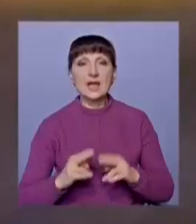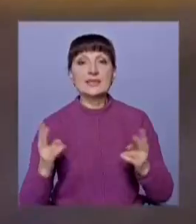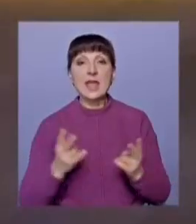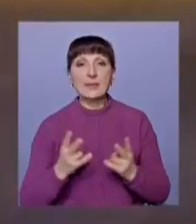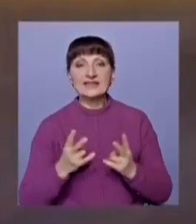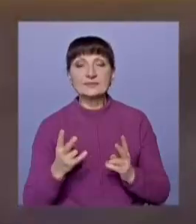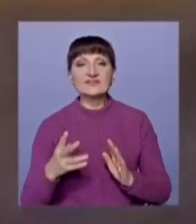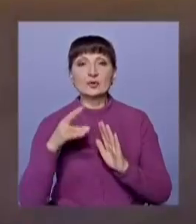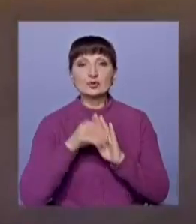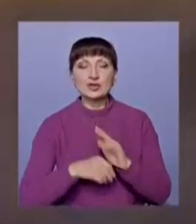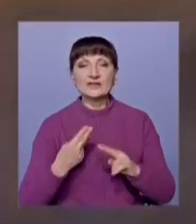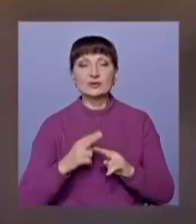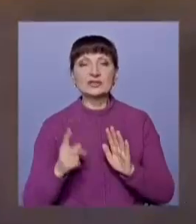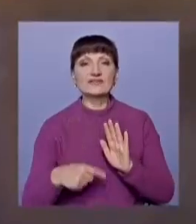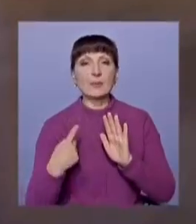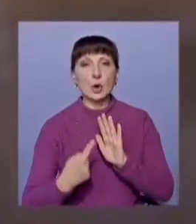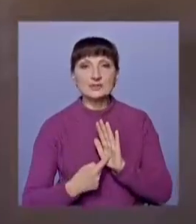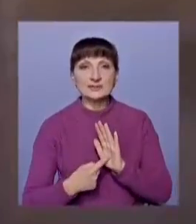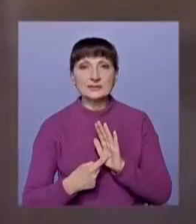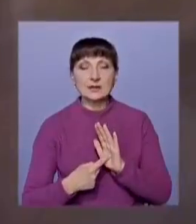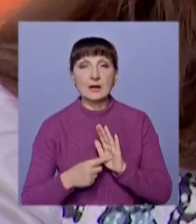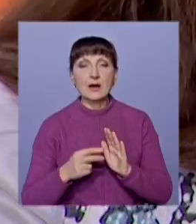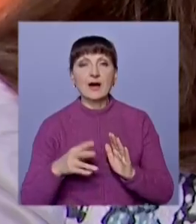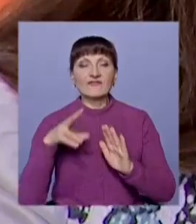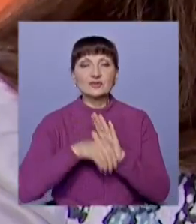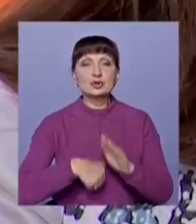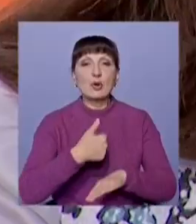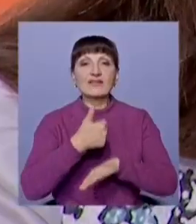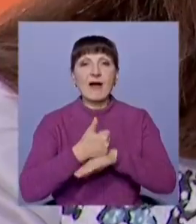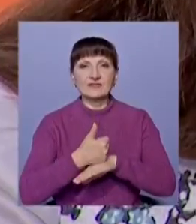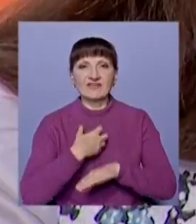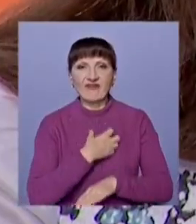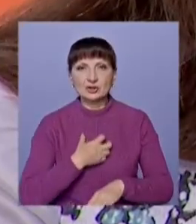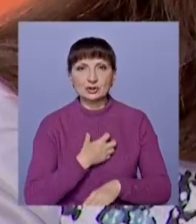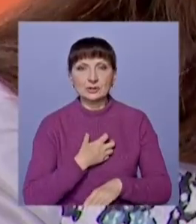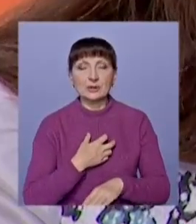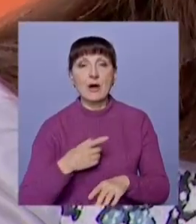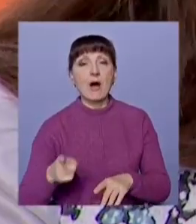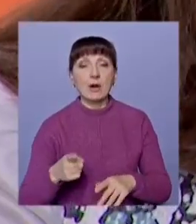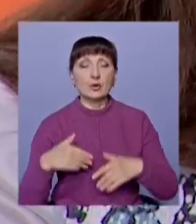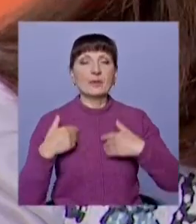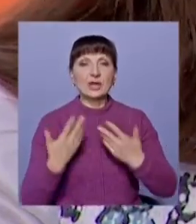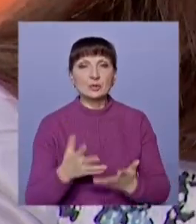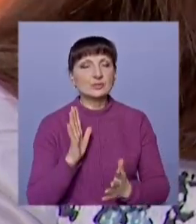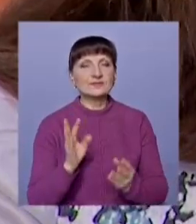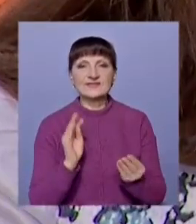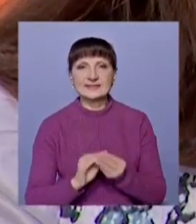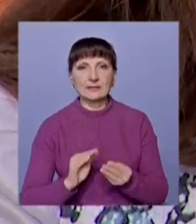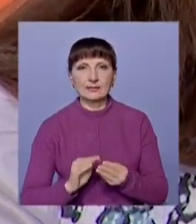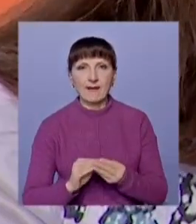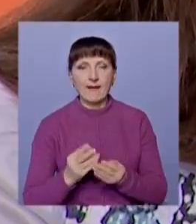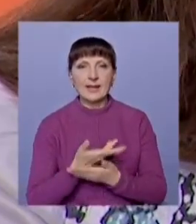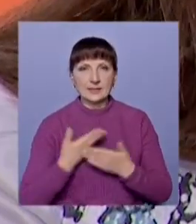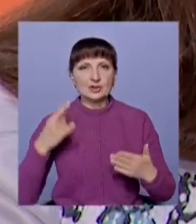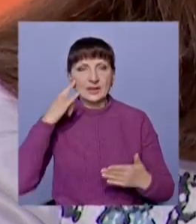необходимость включения данного вопроса в число приоритетных, вот оно подается и будет подаваться с